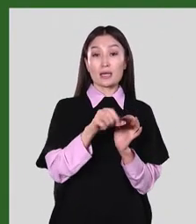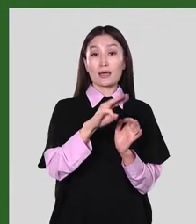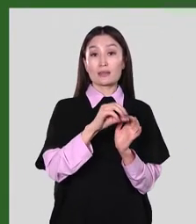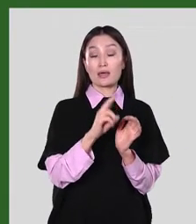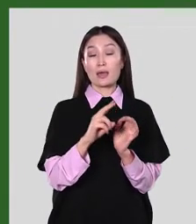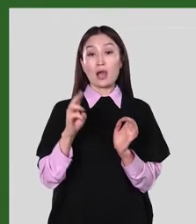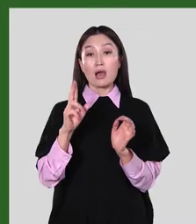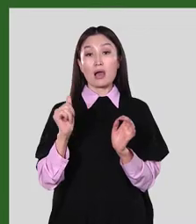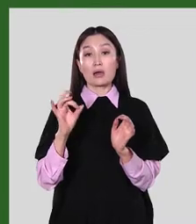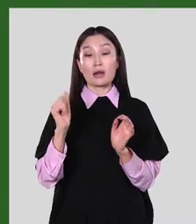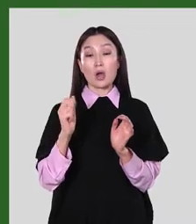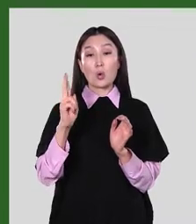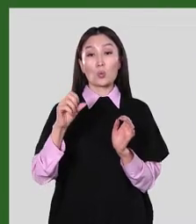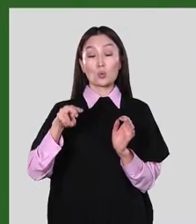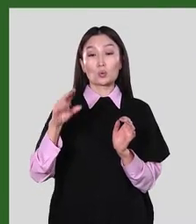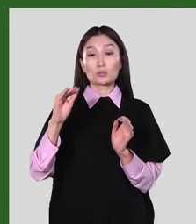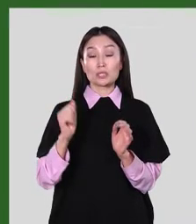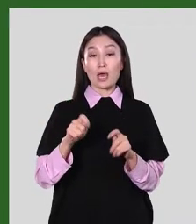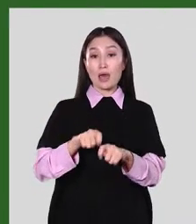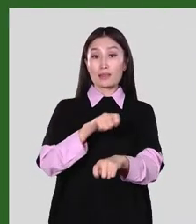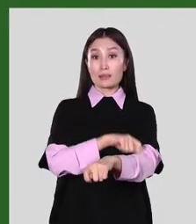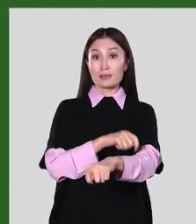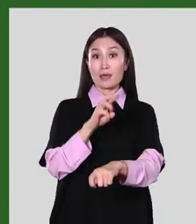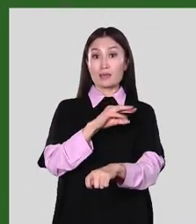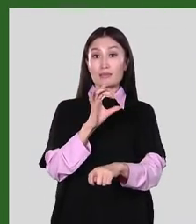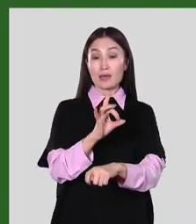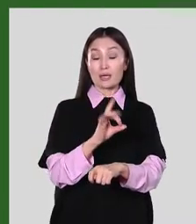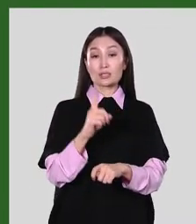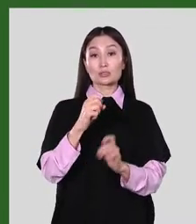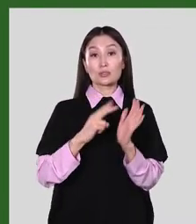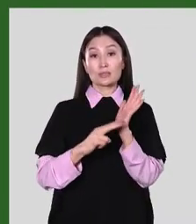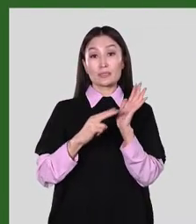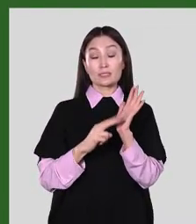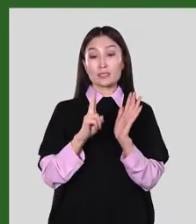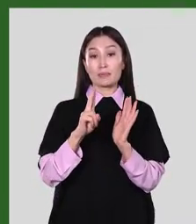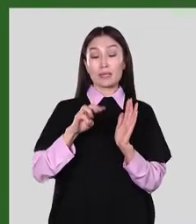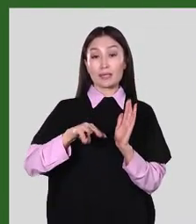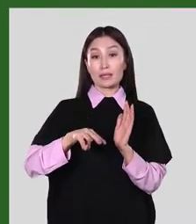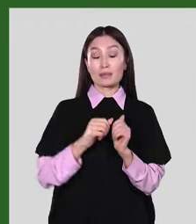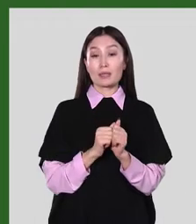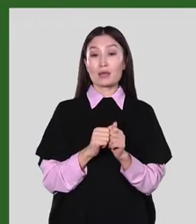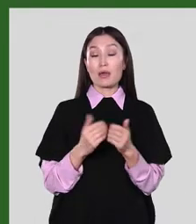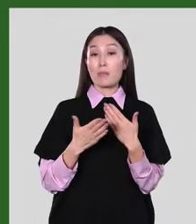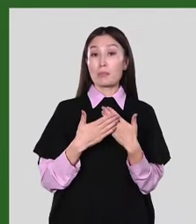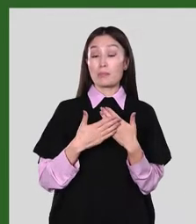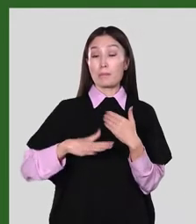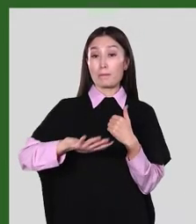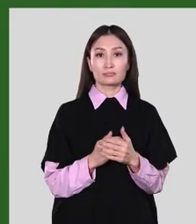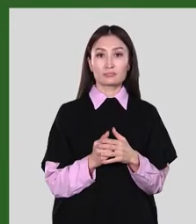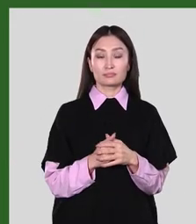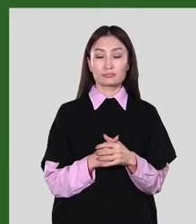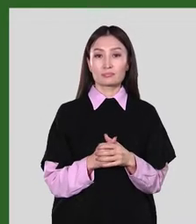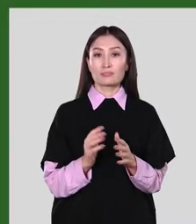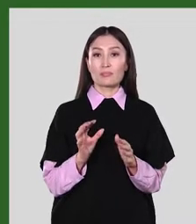длина реки вместе с рекой tor сто семьдесят семь километров пределах республики